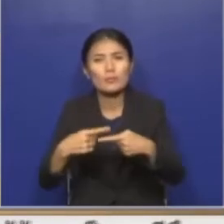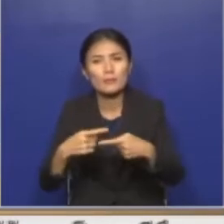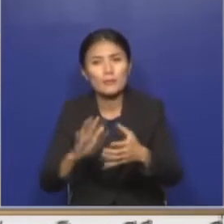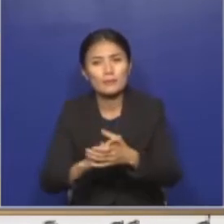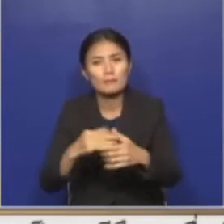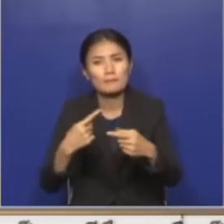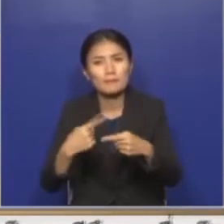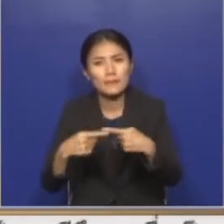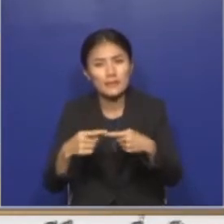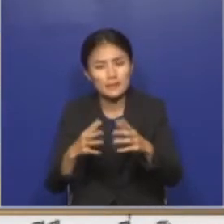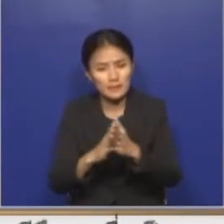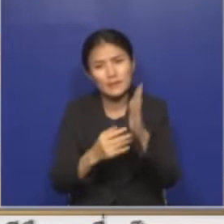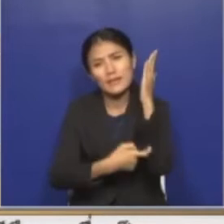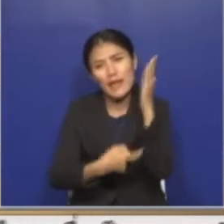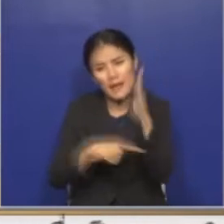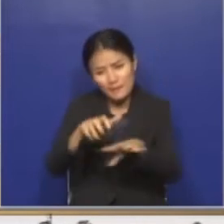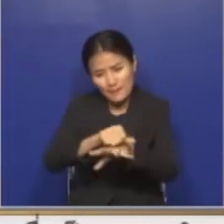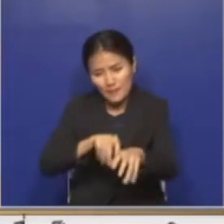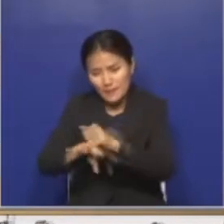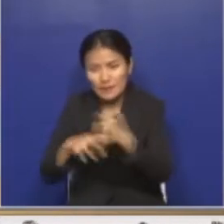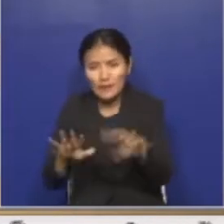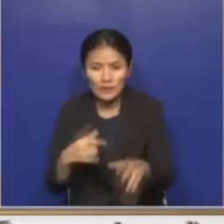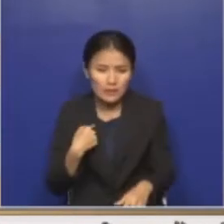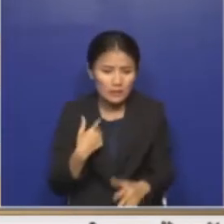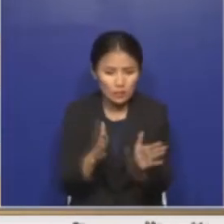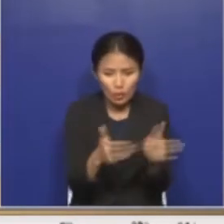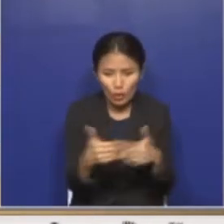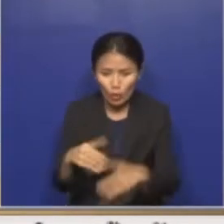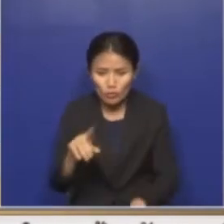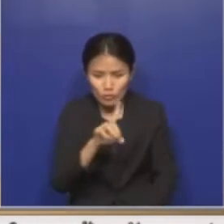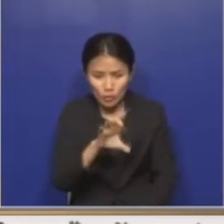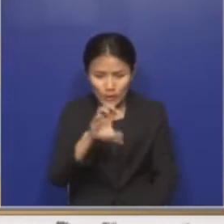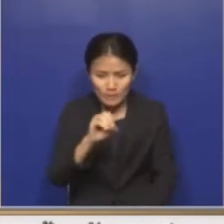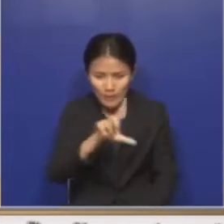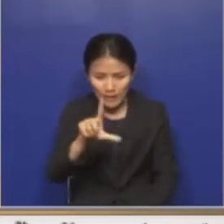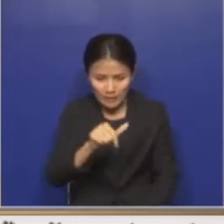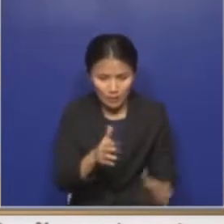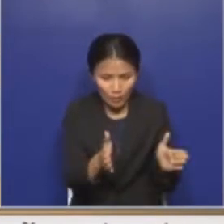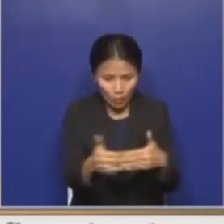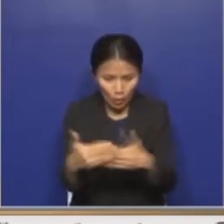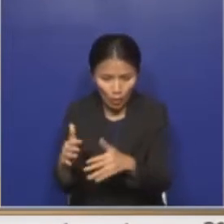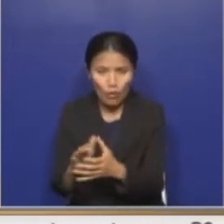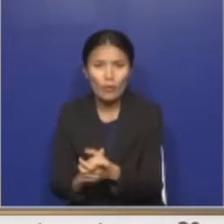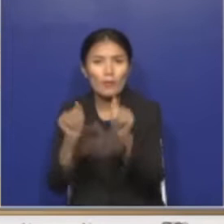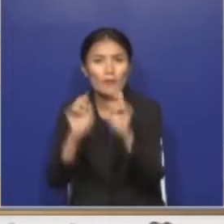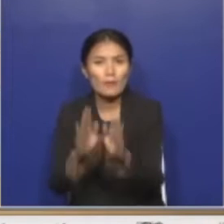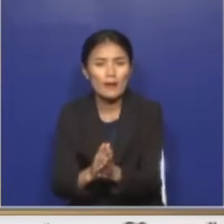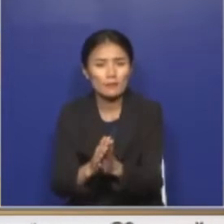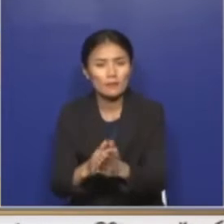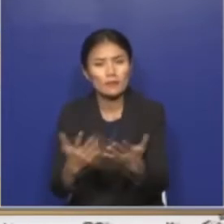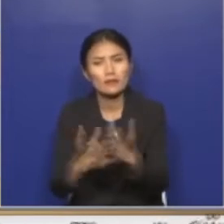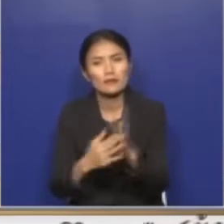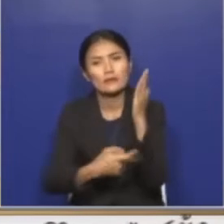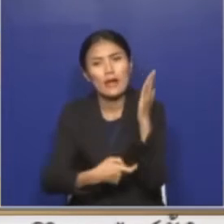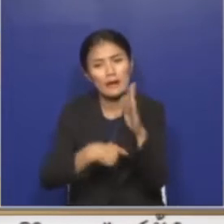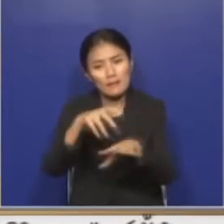30ก็คือแค่ 150ล้านกองเท่านั้นนะครับที่จะเป็นถุงมือยางสังเคราะห์ที่อ.ก.ค.ศ.เนี่ยไปซื้อ